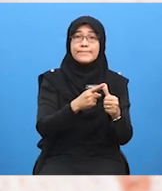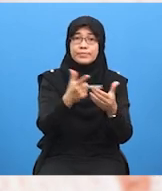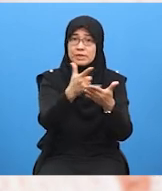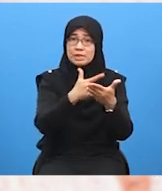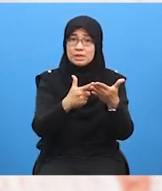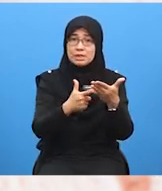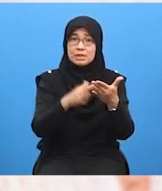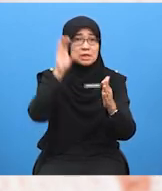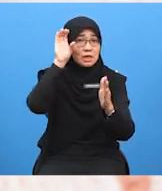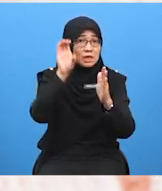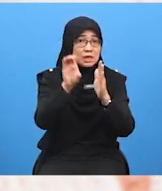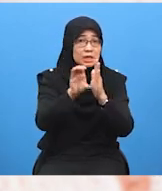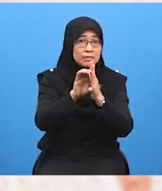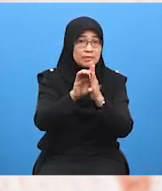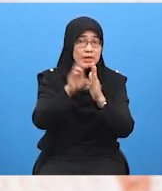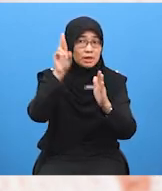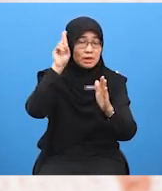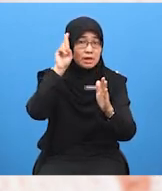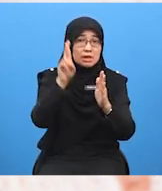lakaran gambar rajah blok.